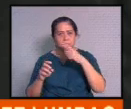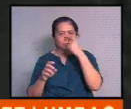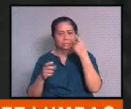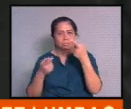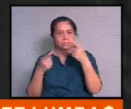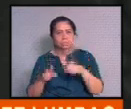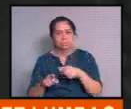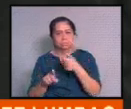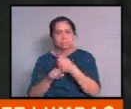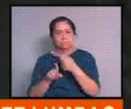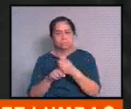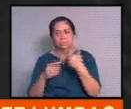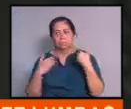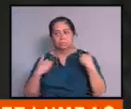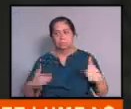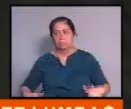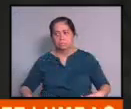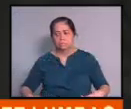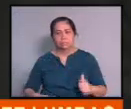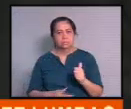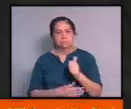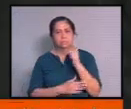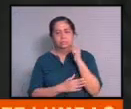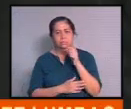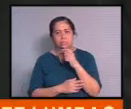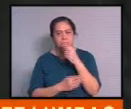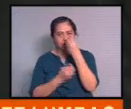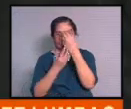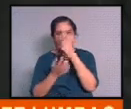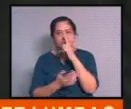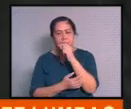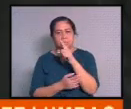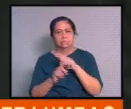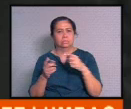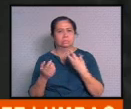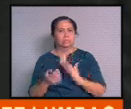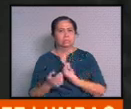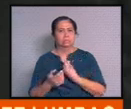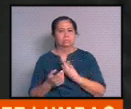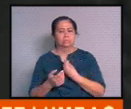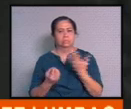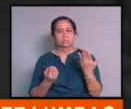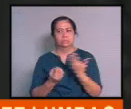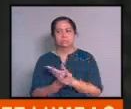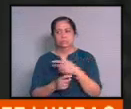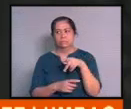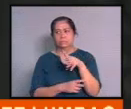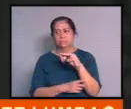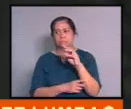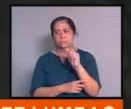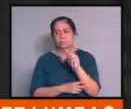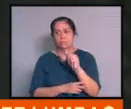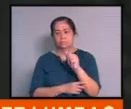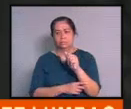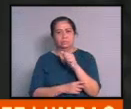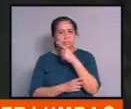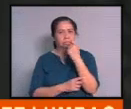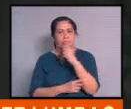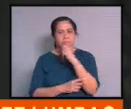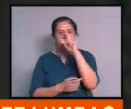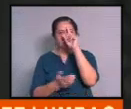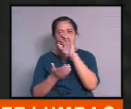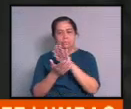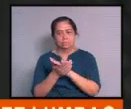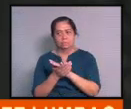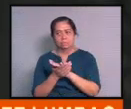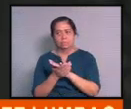sa nangyari sa kanyang katawan. Ayaw raw niyang kumanta pero takot daw siyang ma-discharge sa PMA. Hindi raw kasi sila